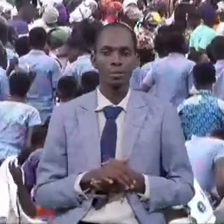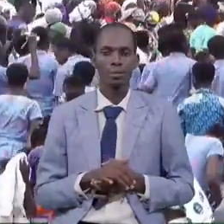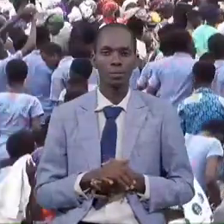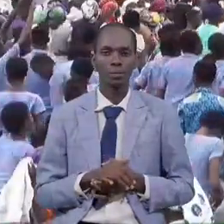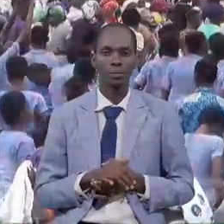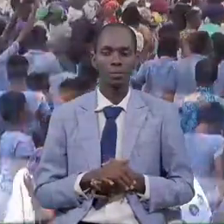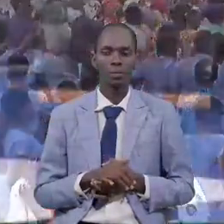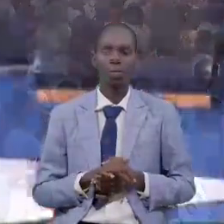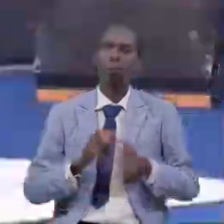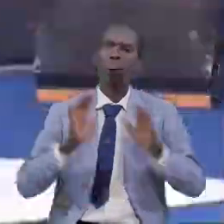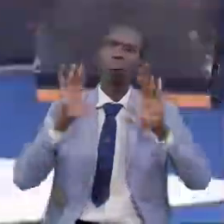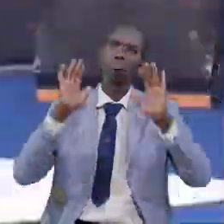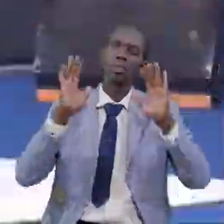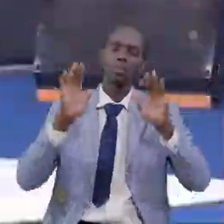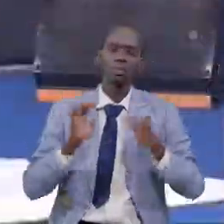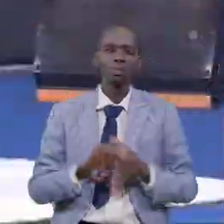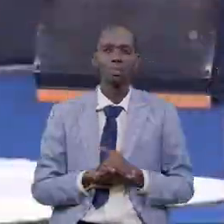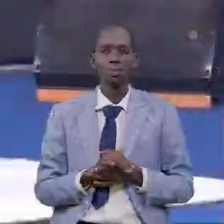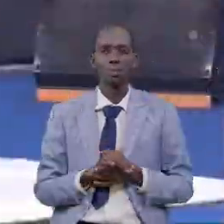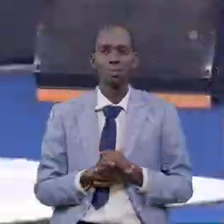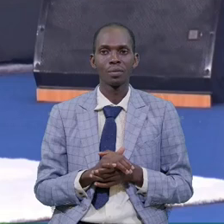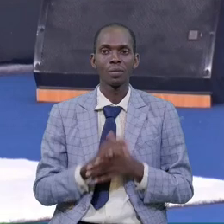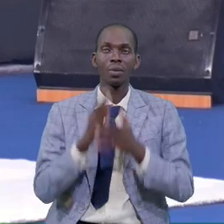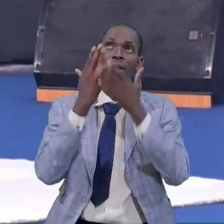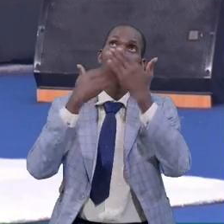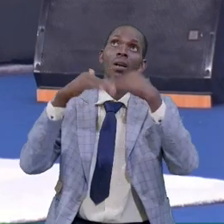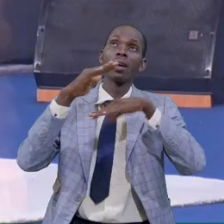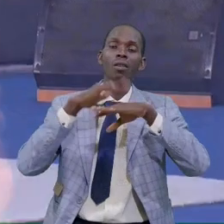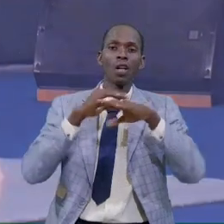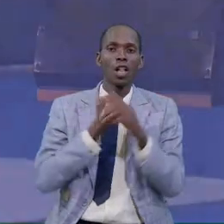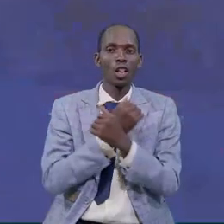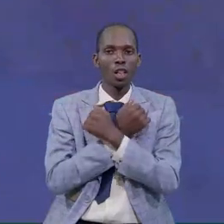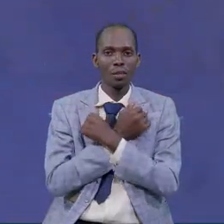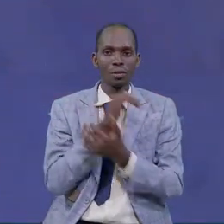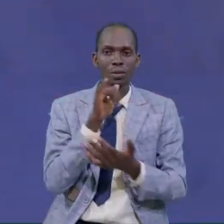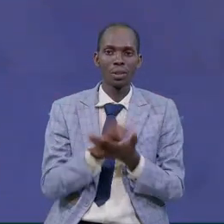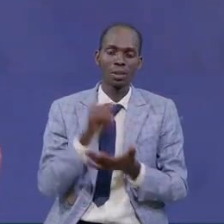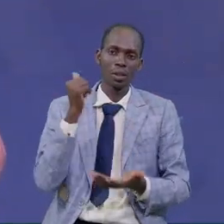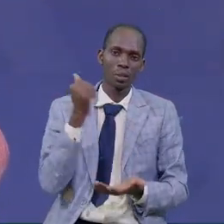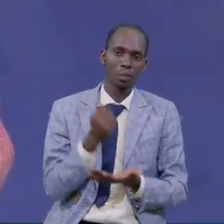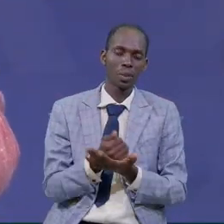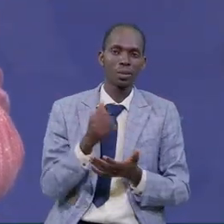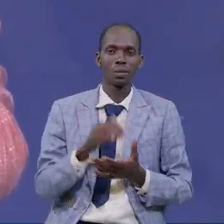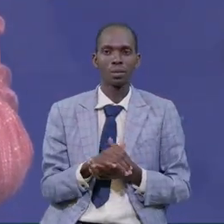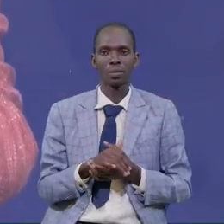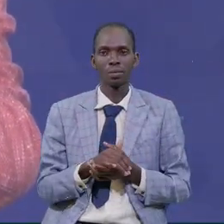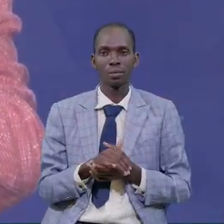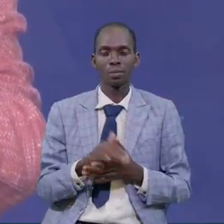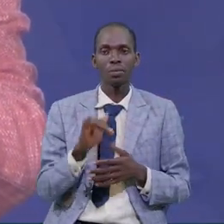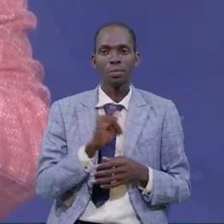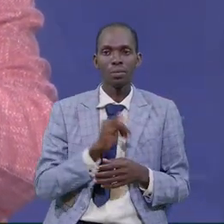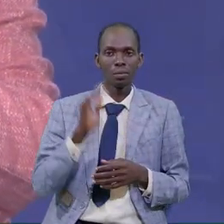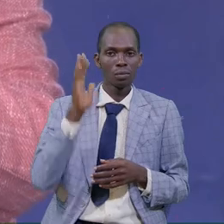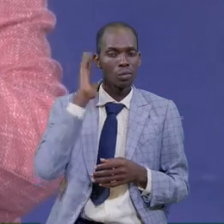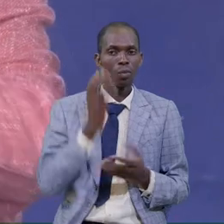Wonderful. Merveilleux. Heaven loves. Le ciel aime ce t'amène. Je vais vous permettre d'envoyer